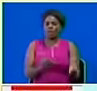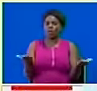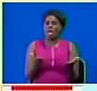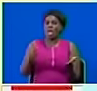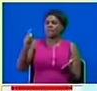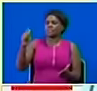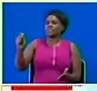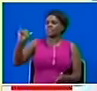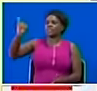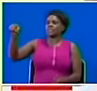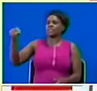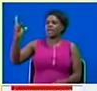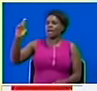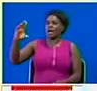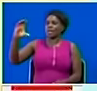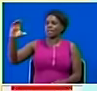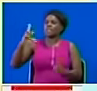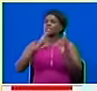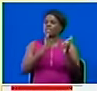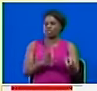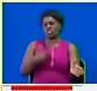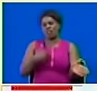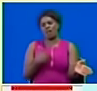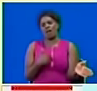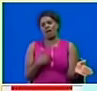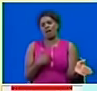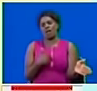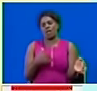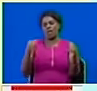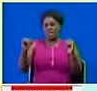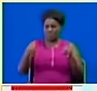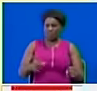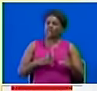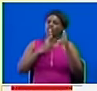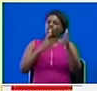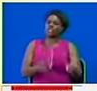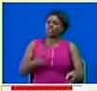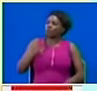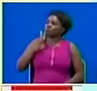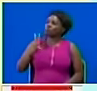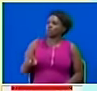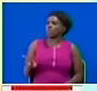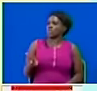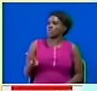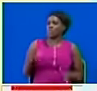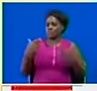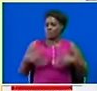Justice and Reconciliation Commission report. Tutatekeleza hiyo report. Ili watu wapate